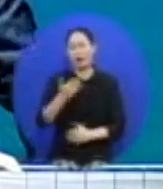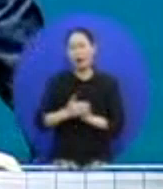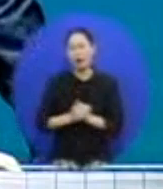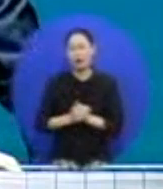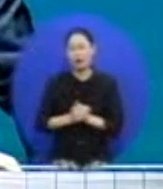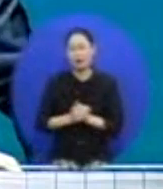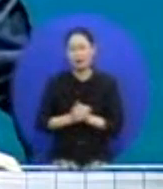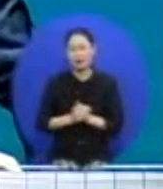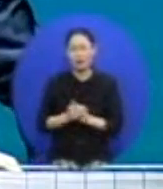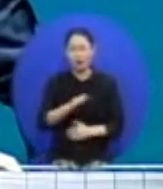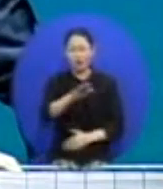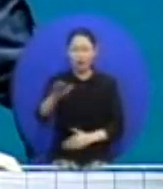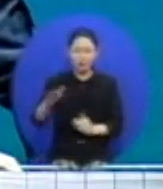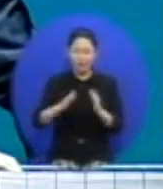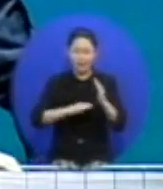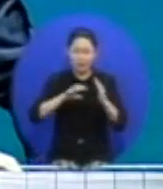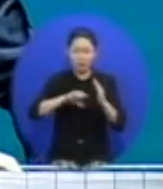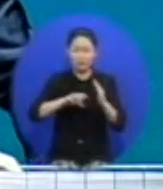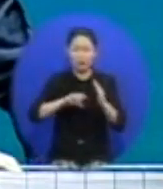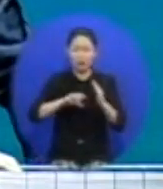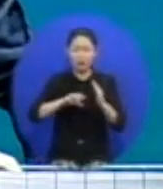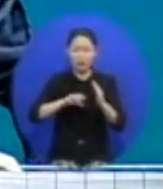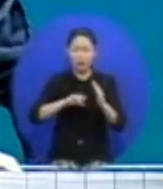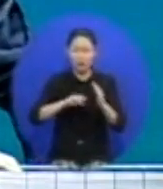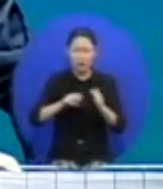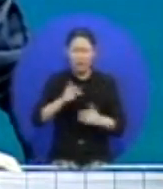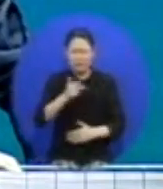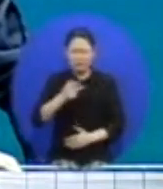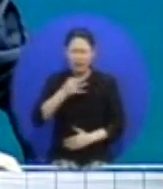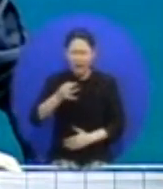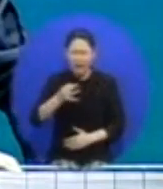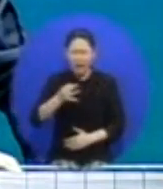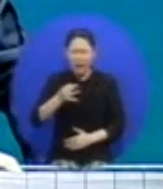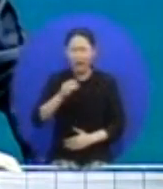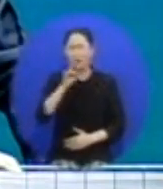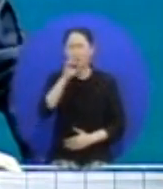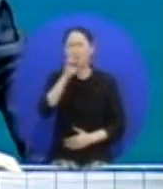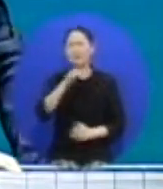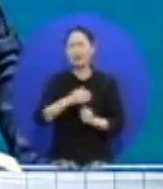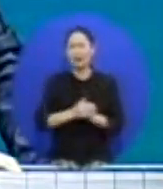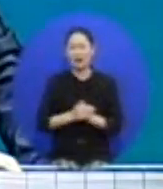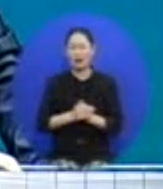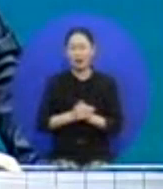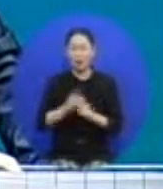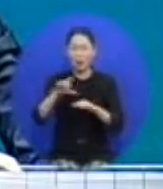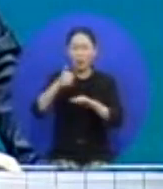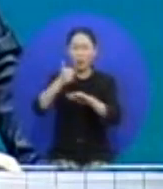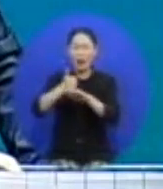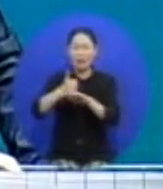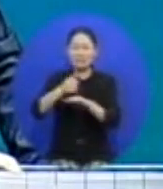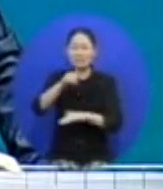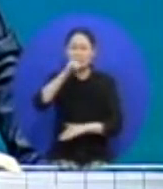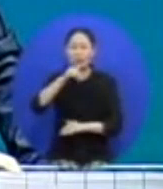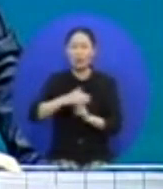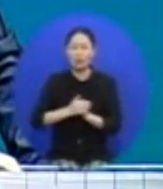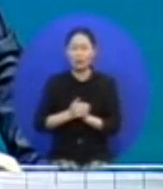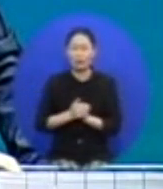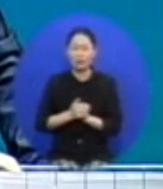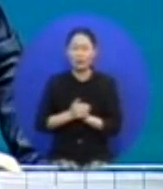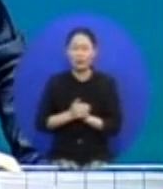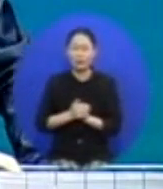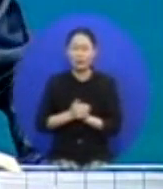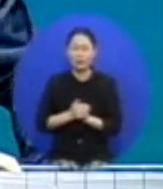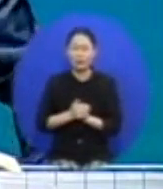그러면 여러분 가정에서 큰소리 내심은 안돼요 와니 있어요 와